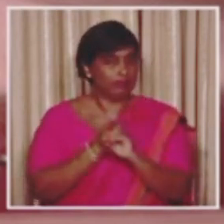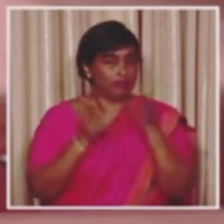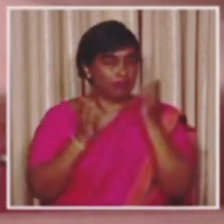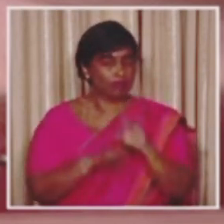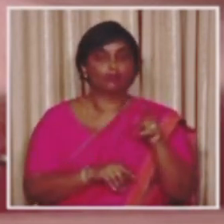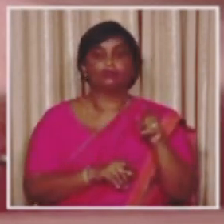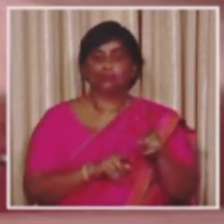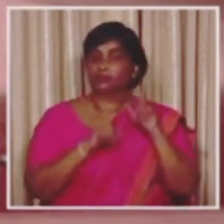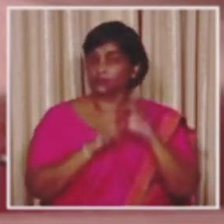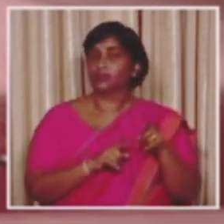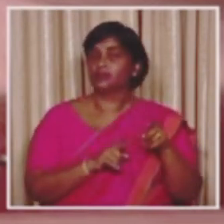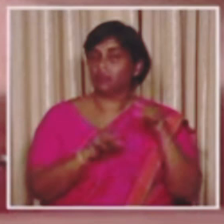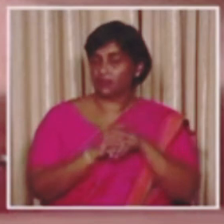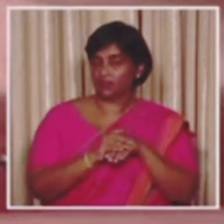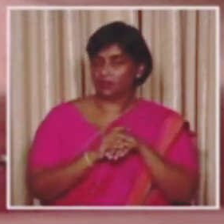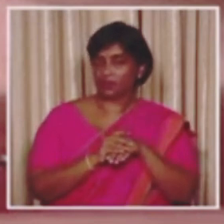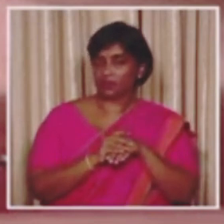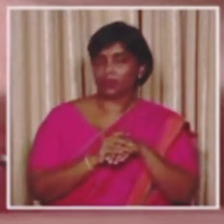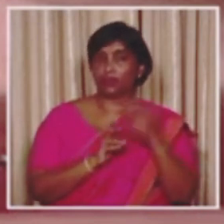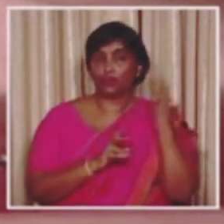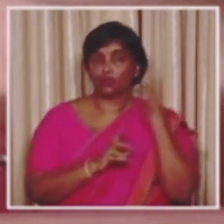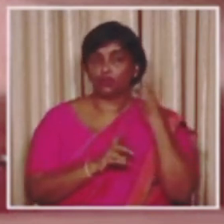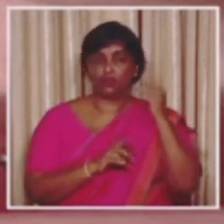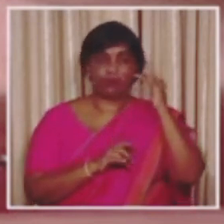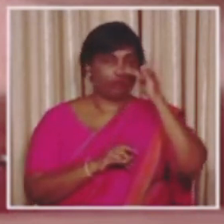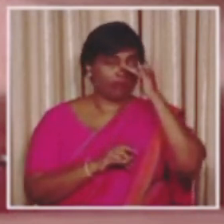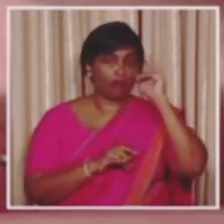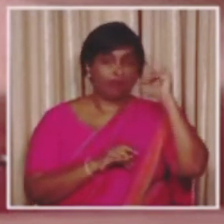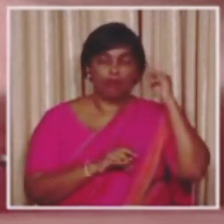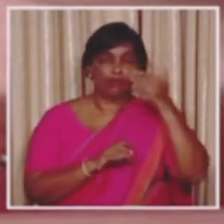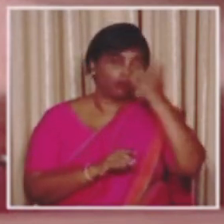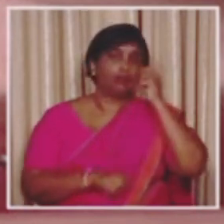தலைவர்கள் தமிழ் மக்களுக்காக குரல் கொடுக்காத ஒரு துரதிருஷ்டவசமான சம்பவம்